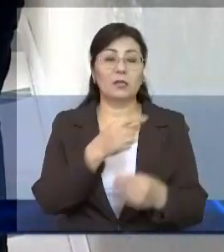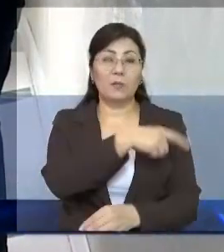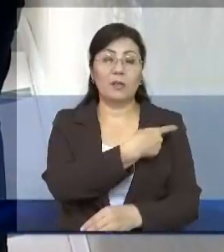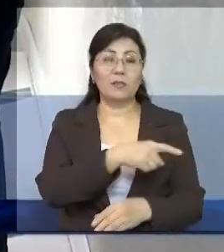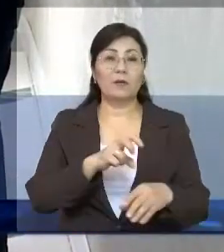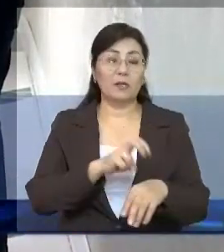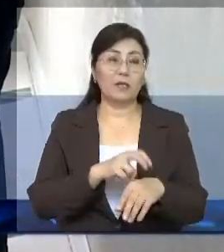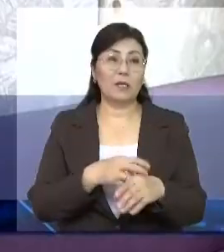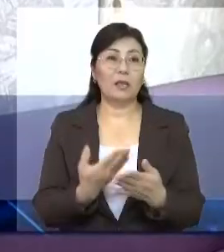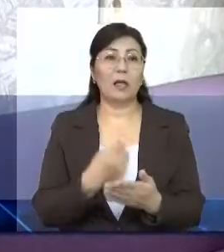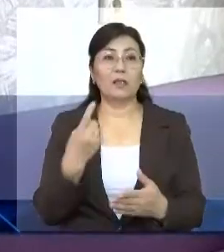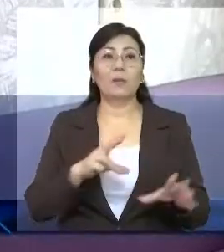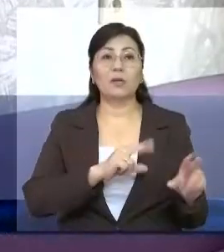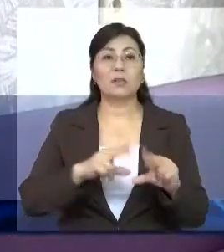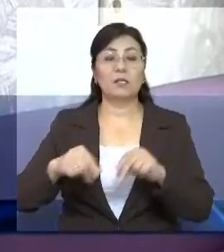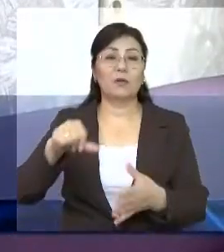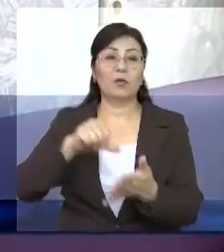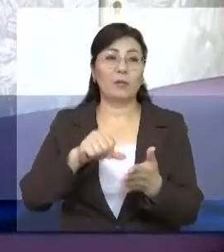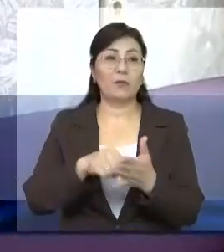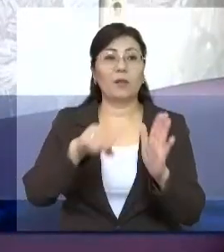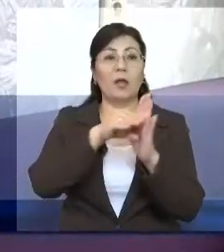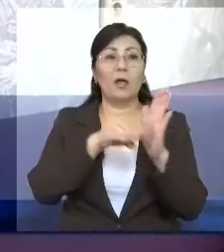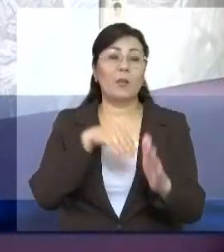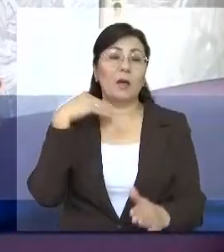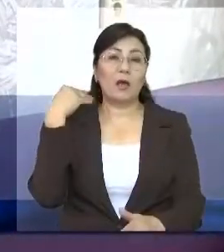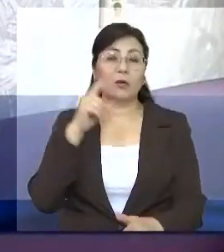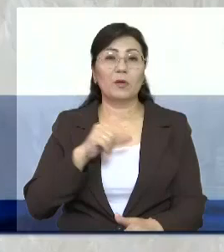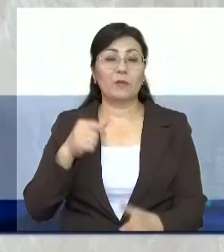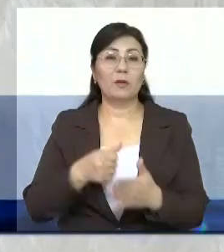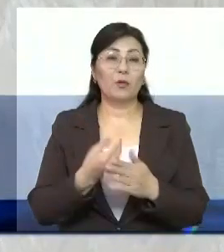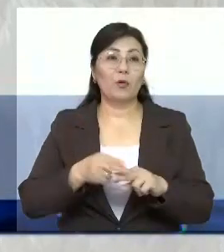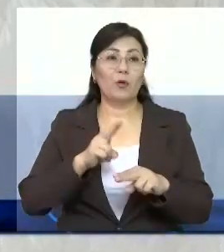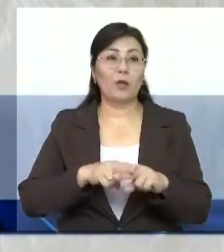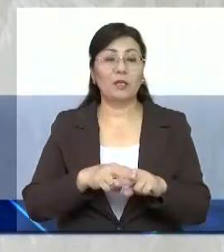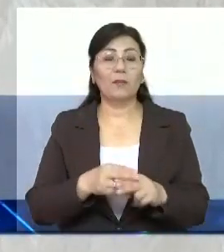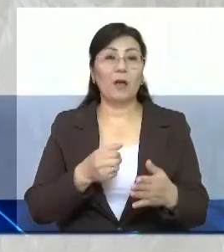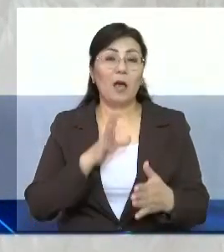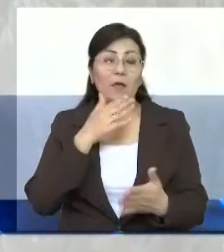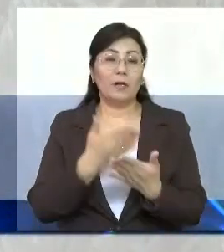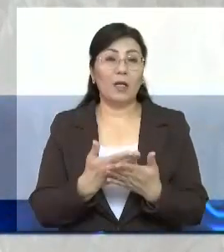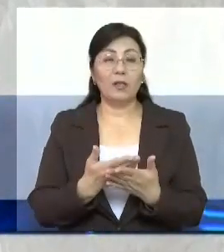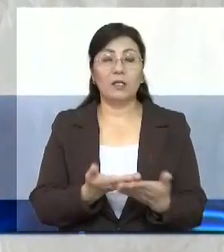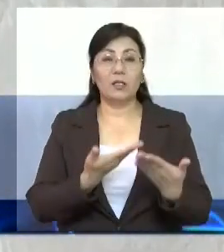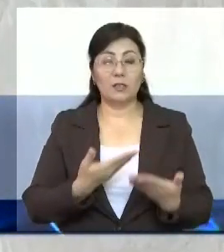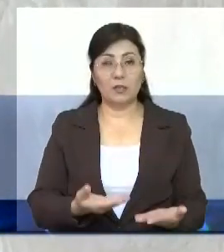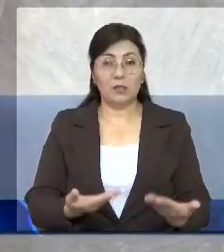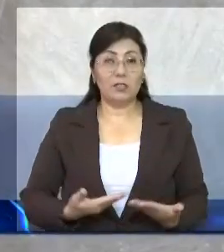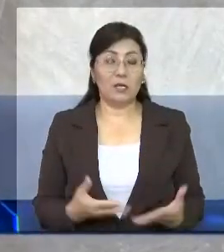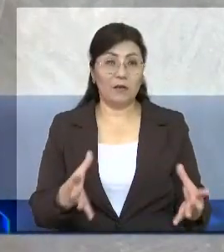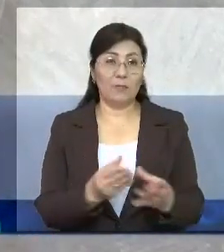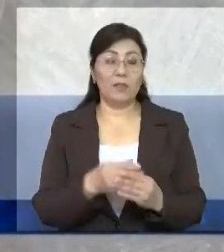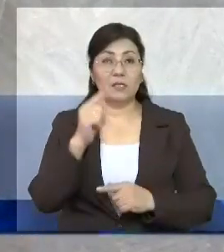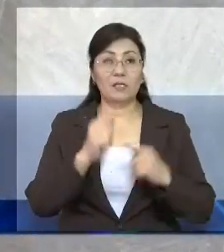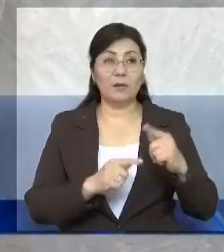из счастливых участников программы «Актюбе-Жастаре». До этого времени семья проживала с родителями. В их собственной квартире уже почти